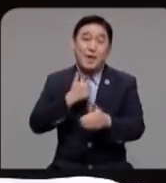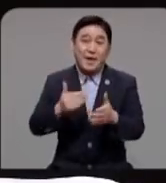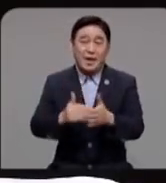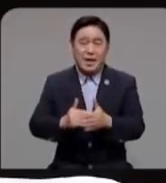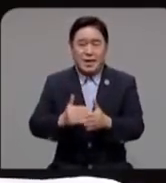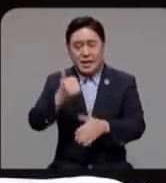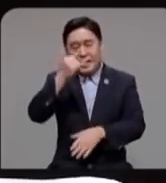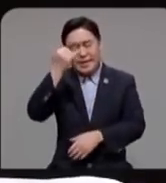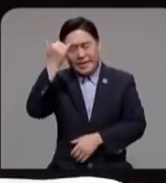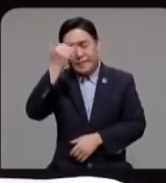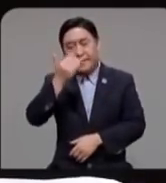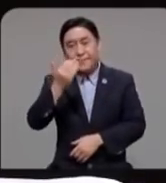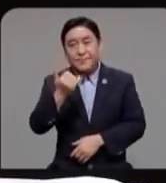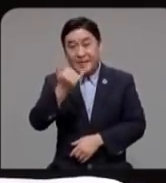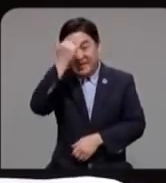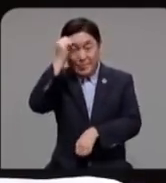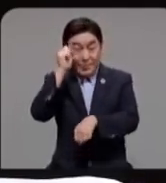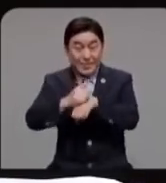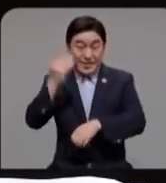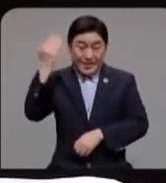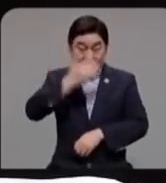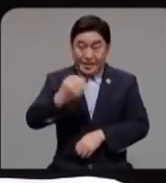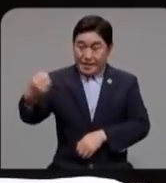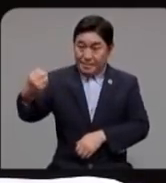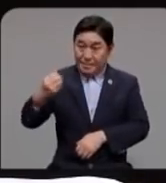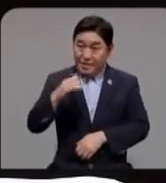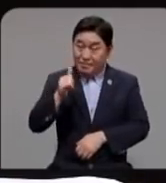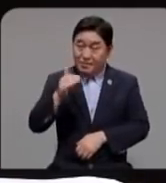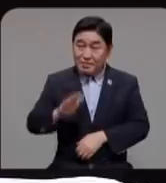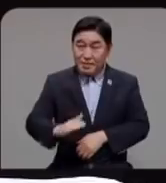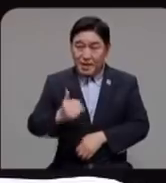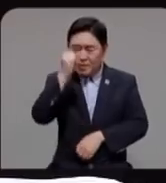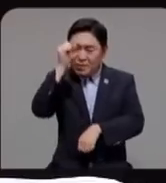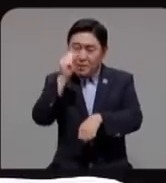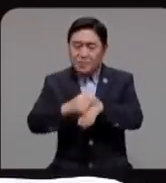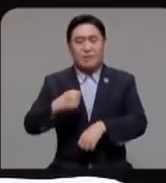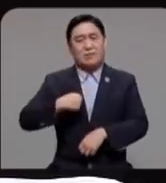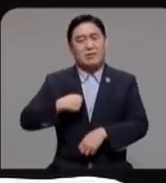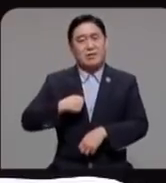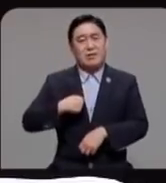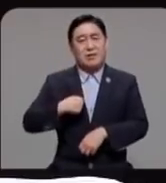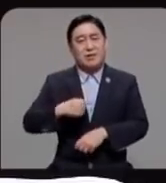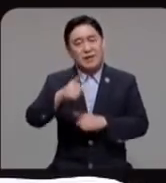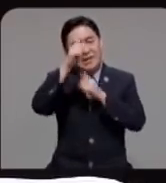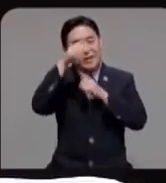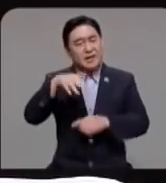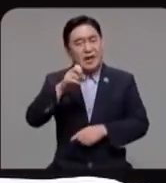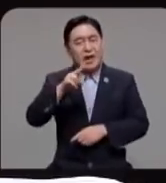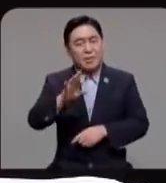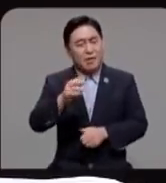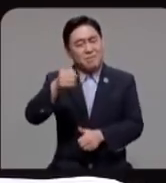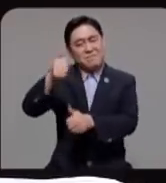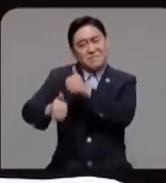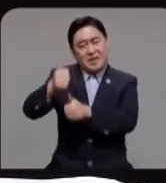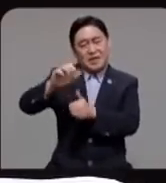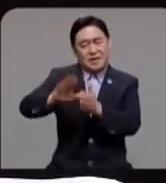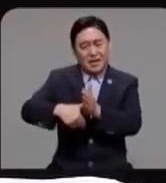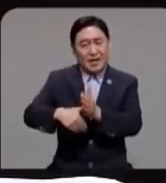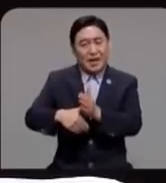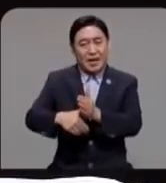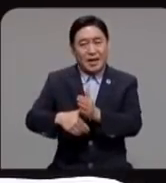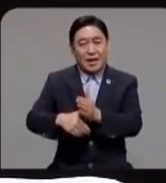깨끗하다고 주장하지만 저 유승민 22년간 정치하면서 도덕성 이재명 후보를 상대하는데 정말